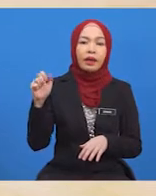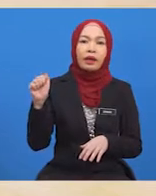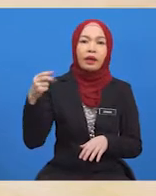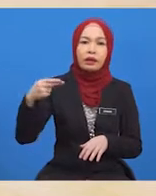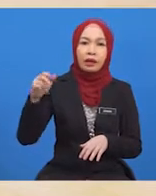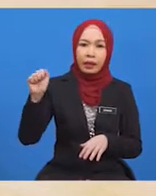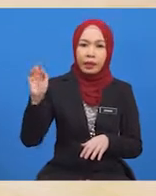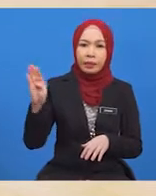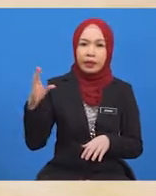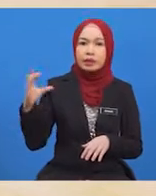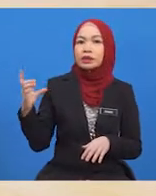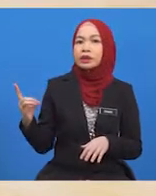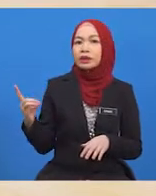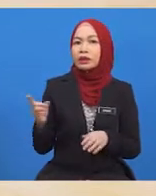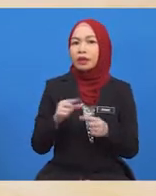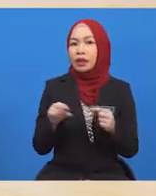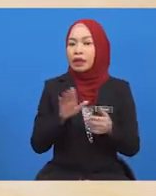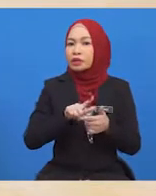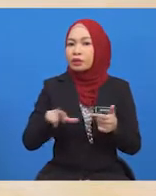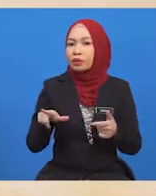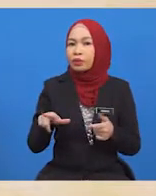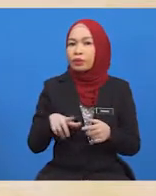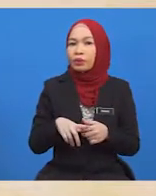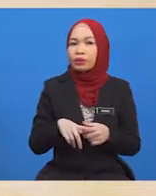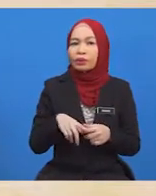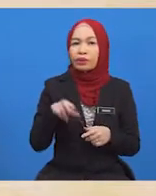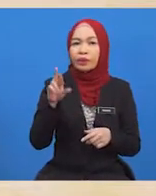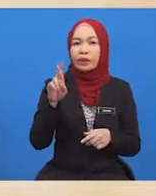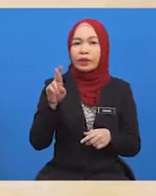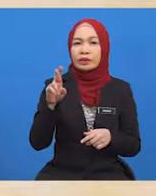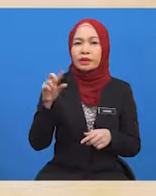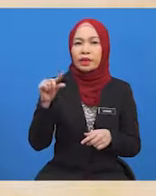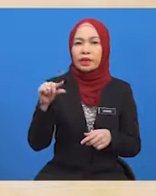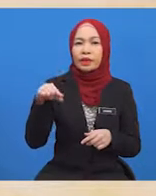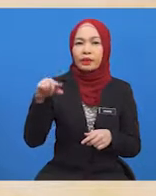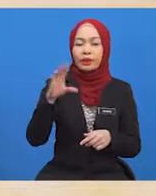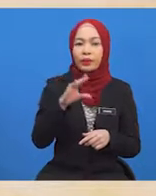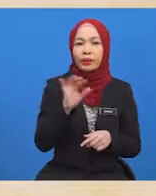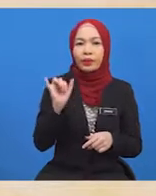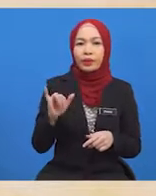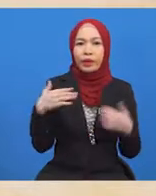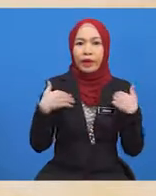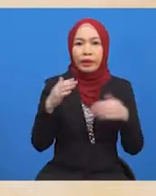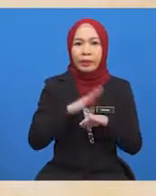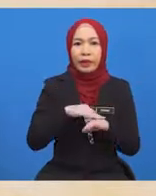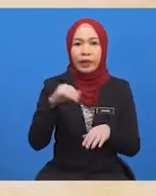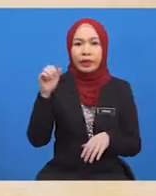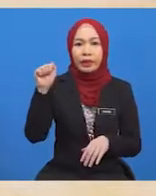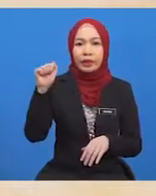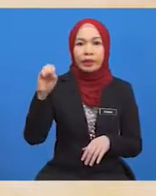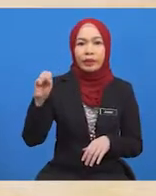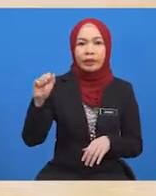Garis lurus RQ yang terletak pada satah ABCD dan garis lurus RQ ialah